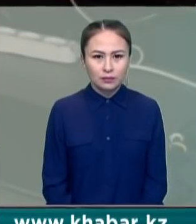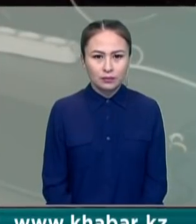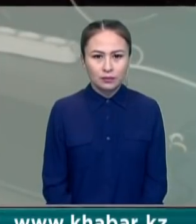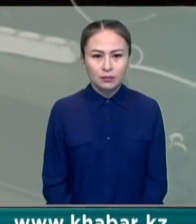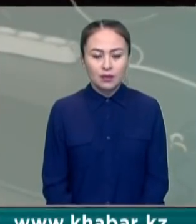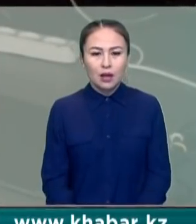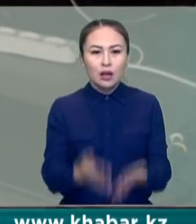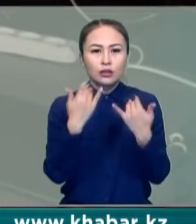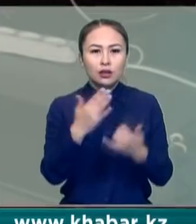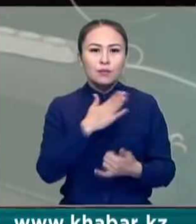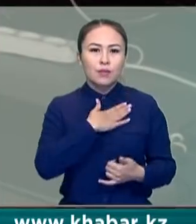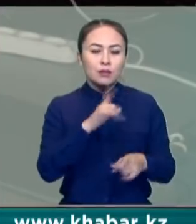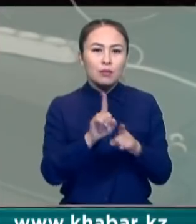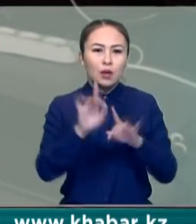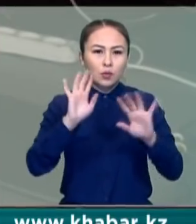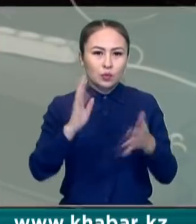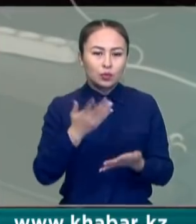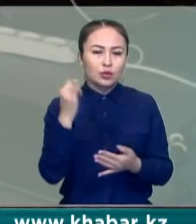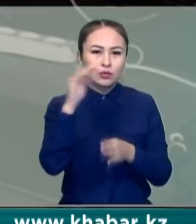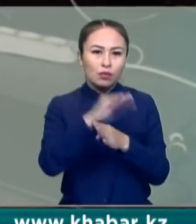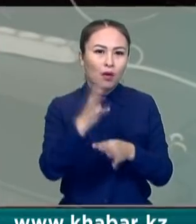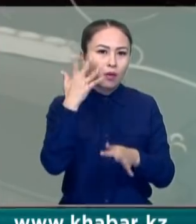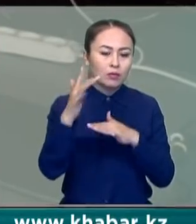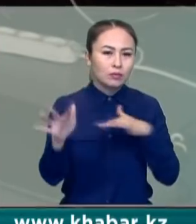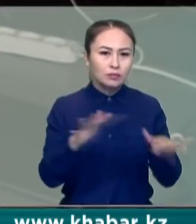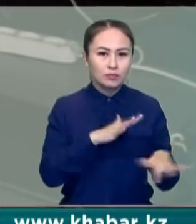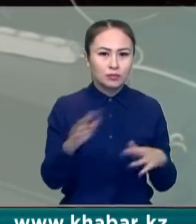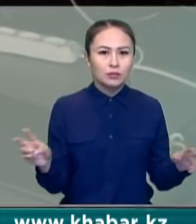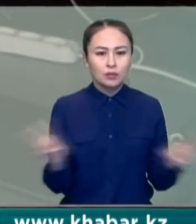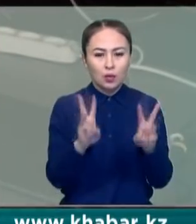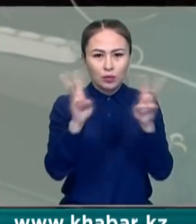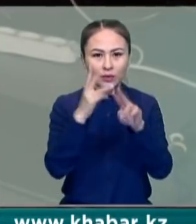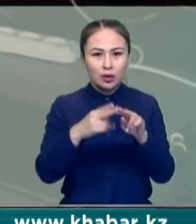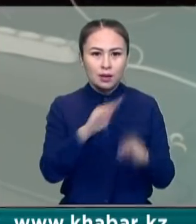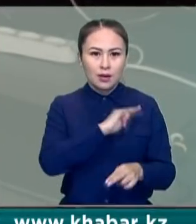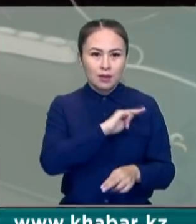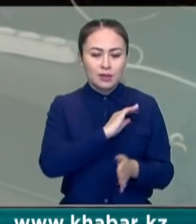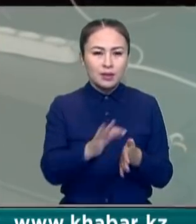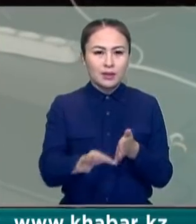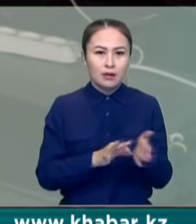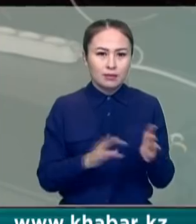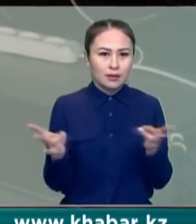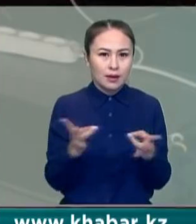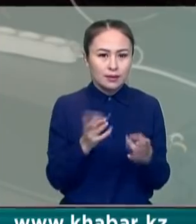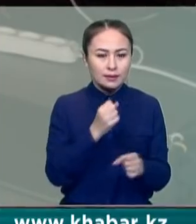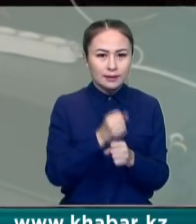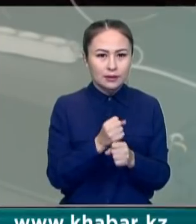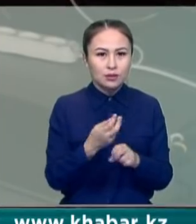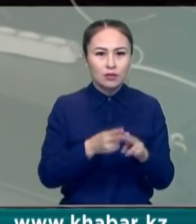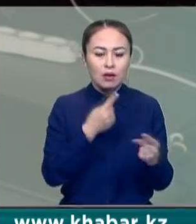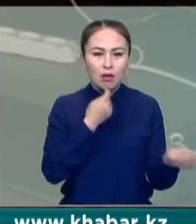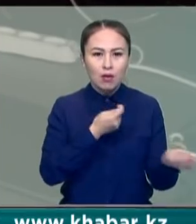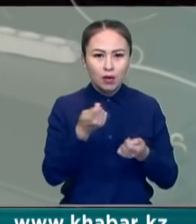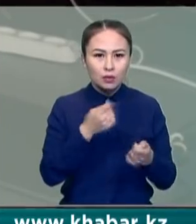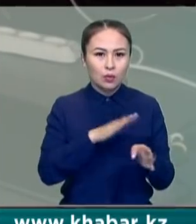ситуацию. Біз қазір апатты жағдайға тап боламыз. Қозғалтқыш отқа оранады. Ондайда жұмысшы шұғыл әрекет ету керек. Міне өртке қарсы қауіпсіздік